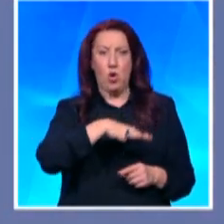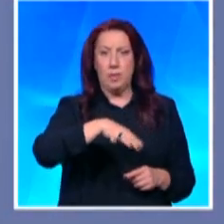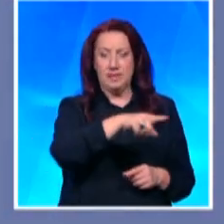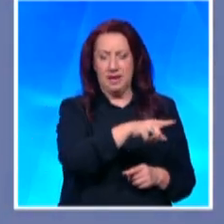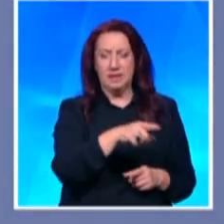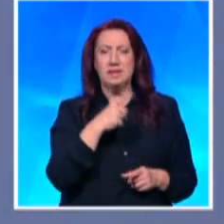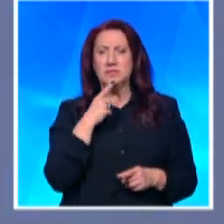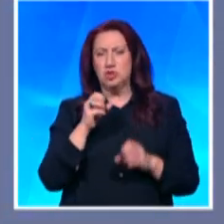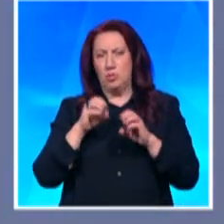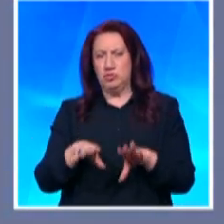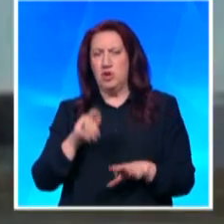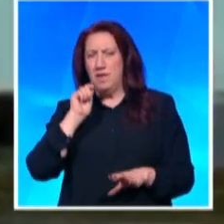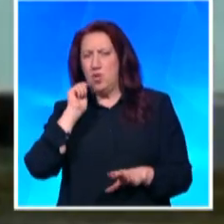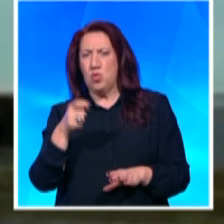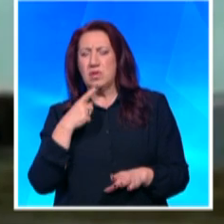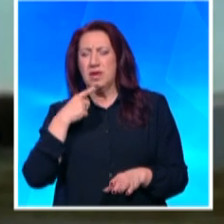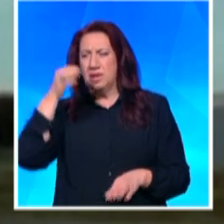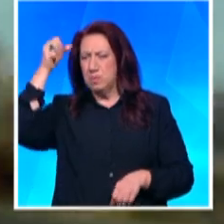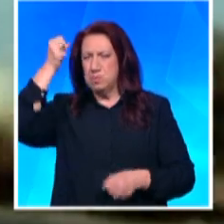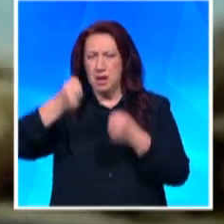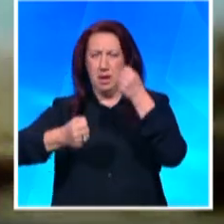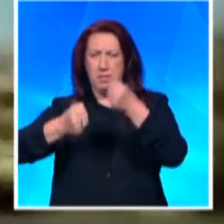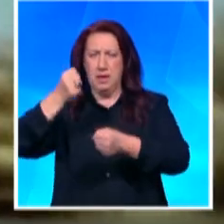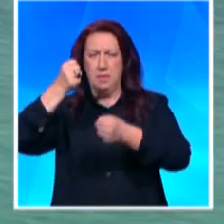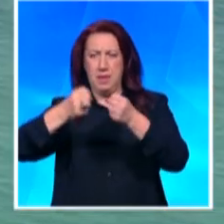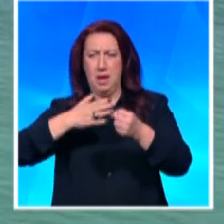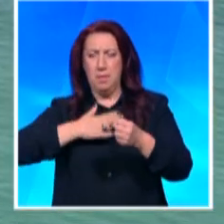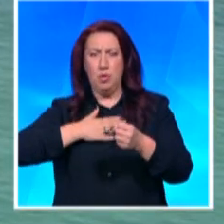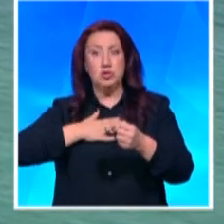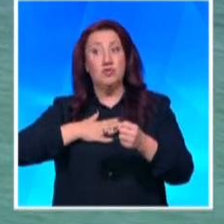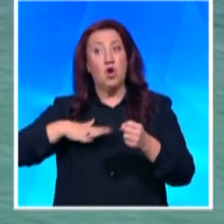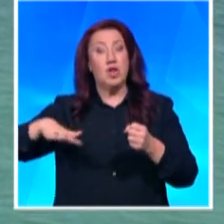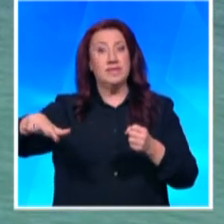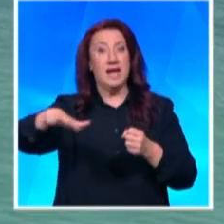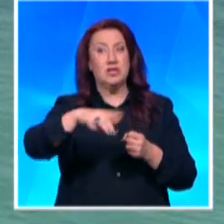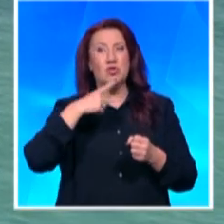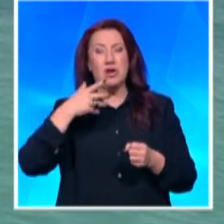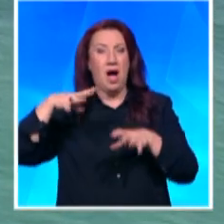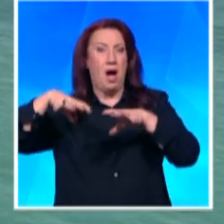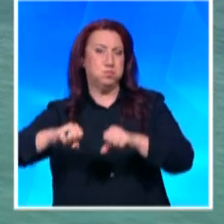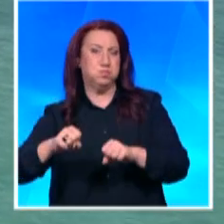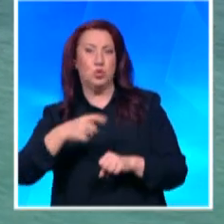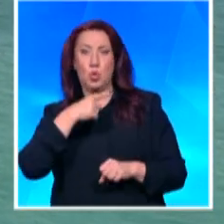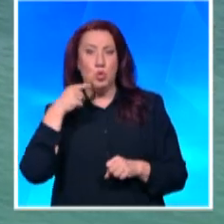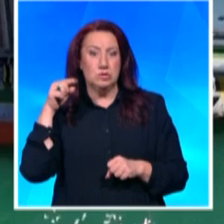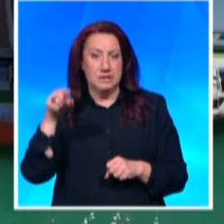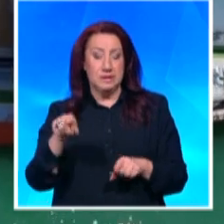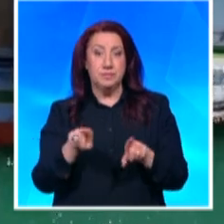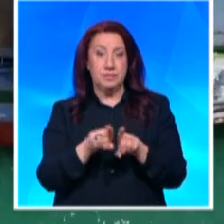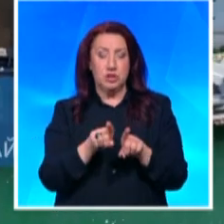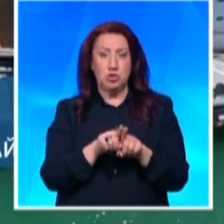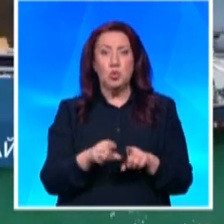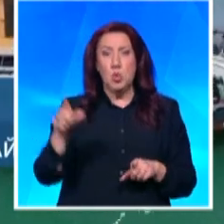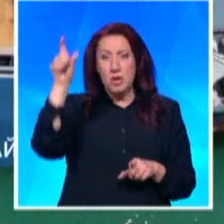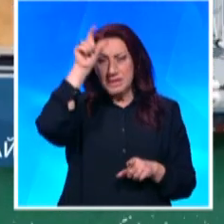да нанасят далечни удари по цели на суверенната си територия. В същото време в Истанбул продължават преговорите за удължаване на износа